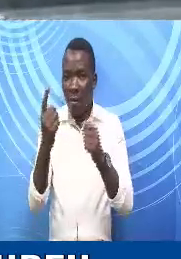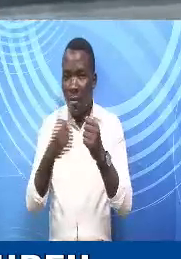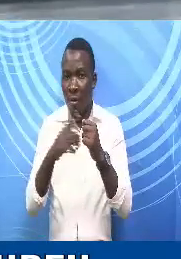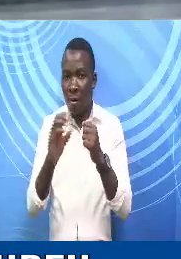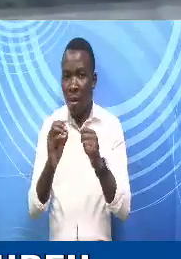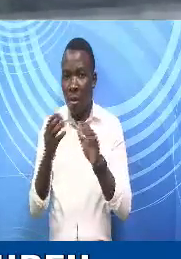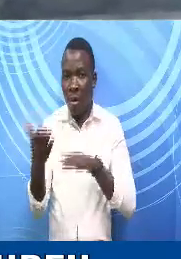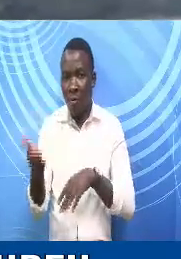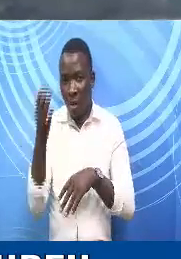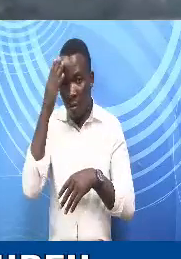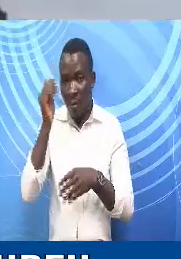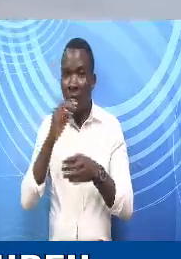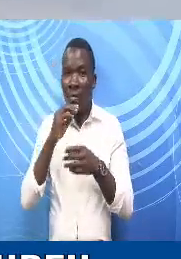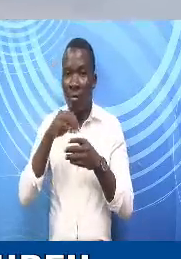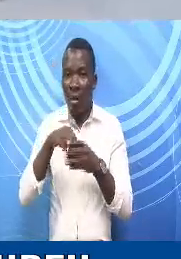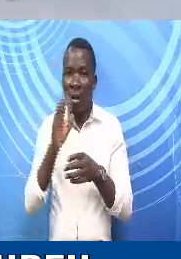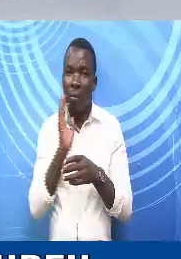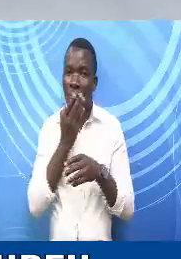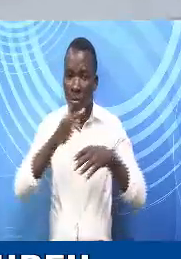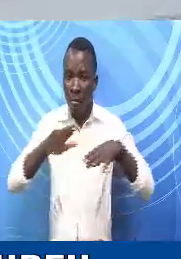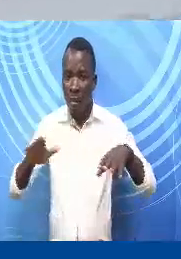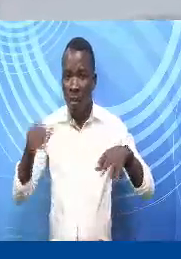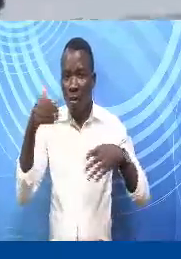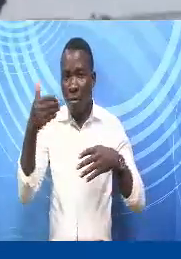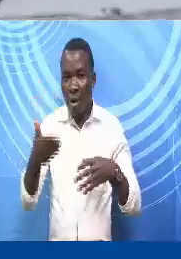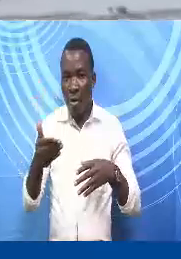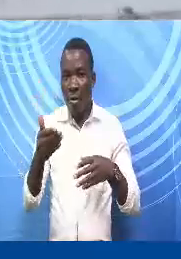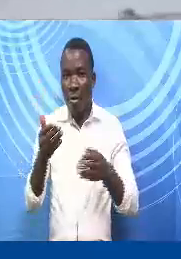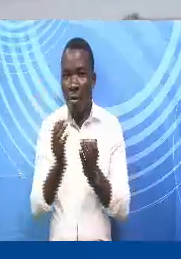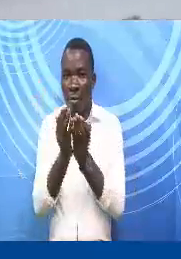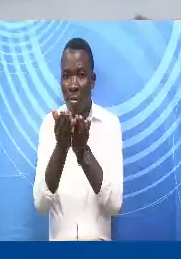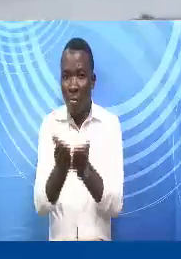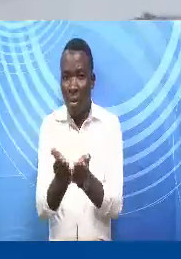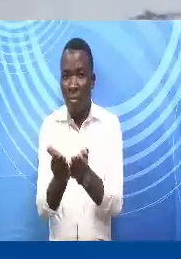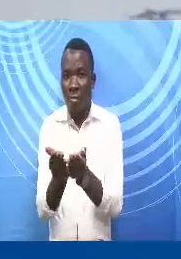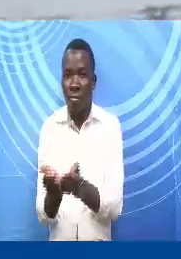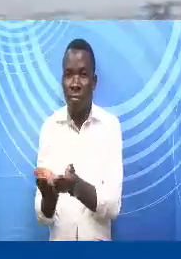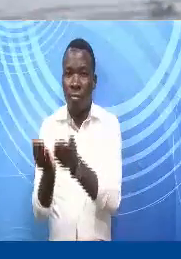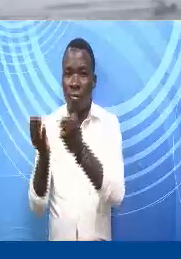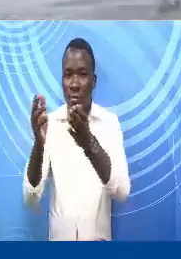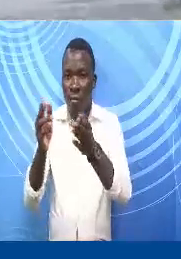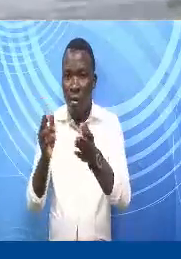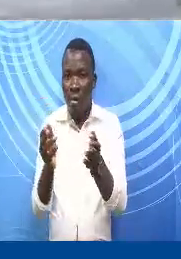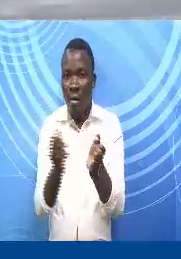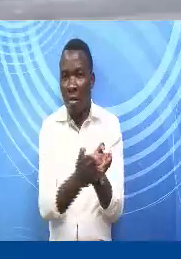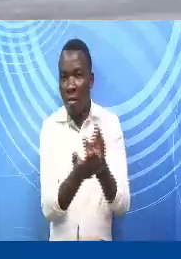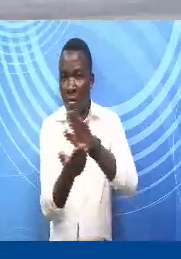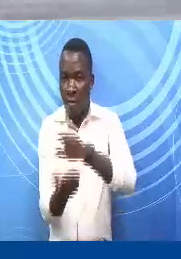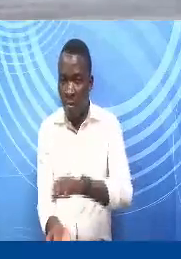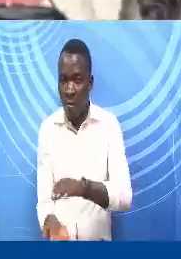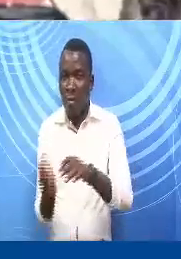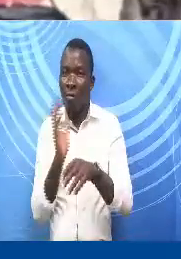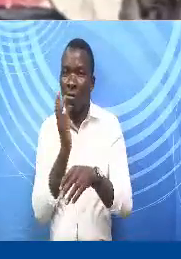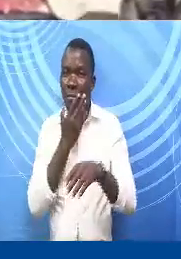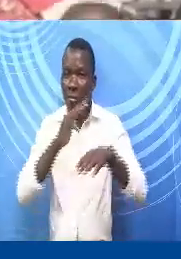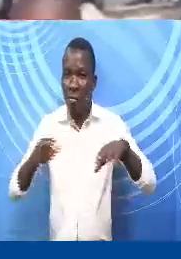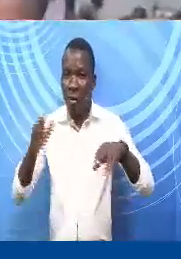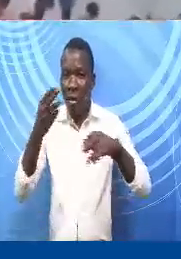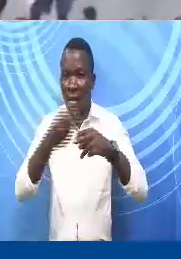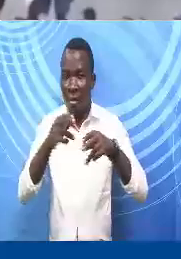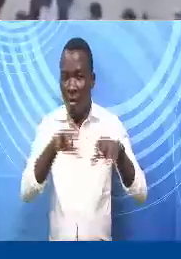bapfuye baguye mu mazi nyuma y'uko ubwato bari barimo ubirindutse ubukarohama mu ruzi rwa Kongo. Abantu bagera